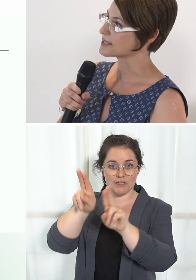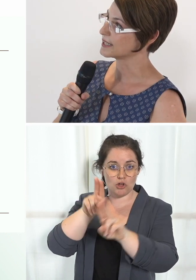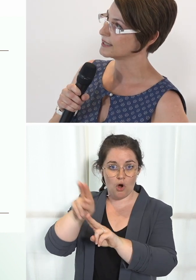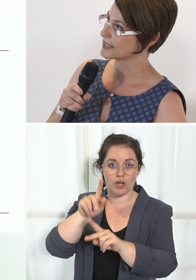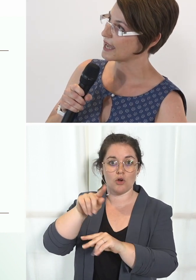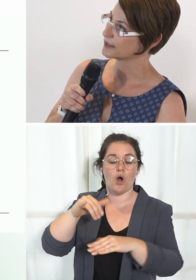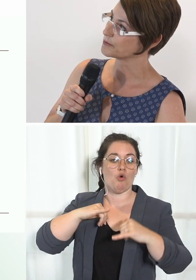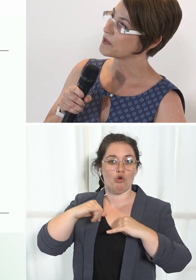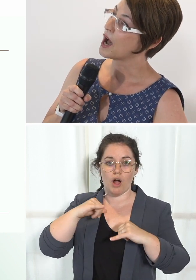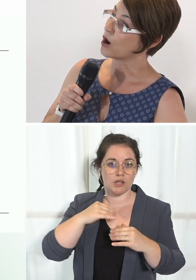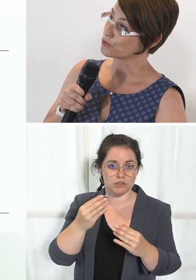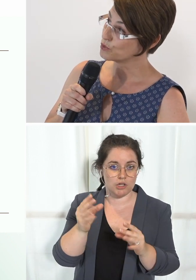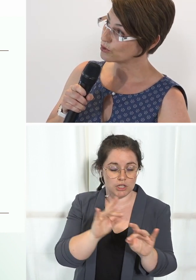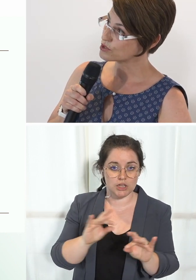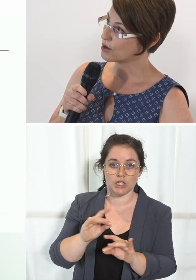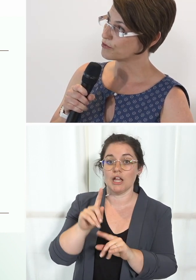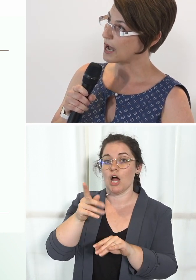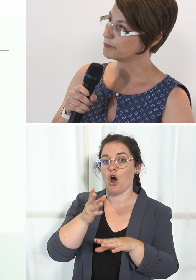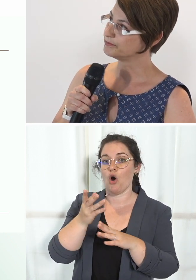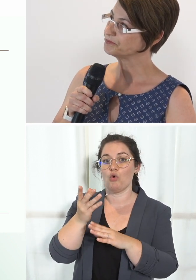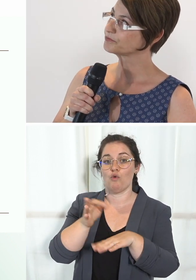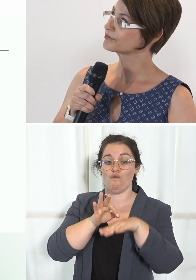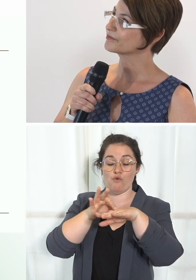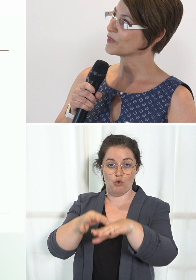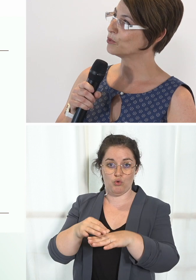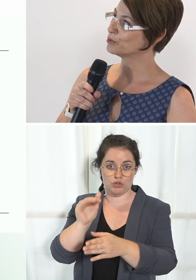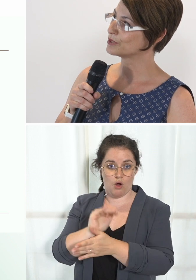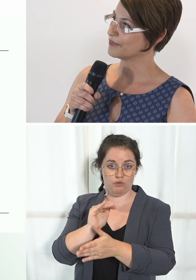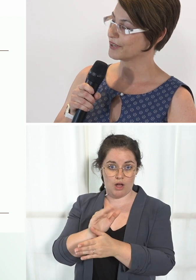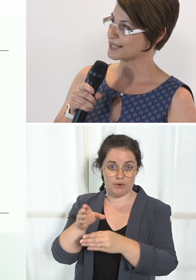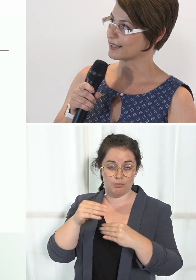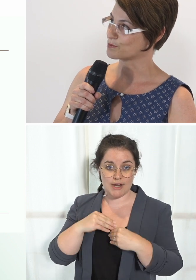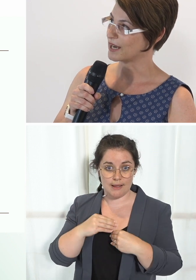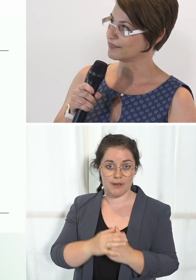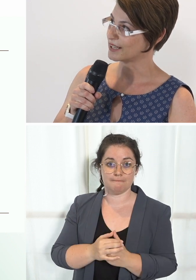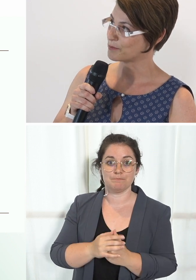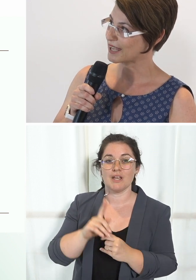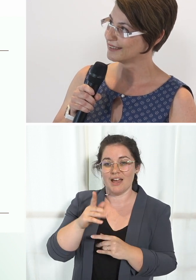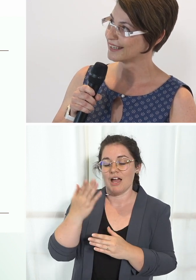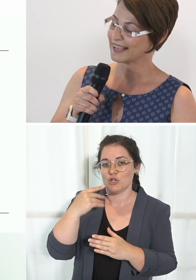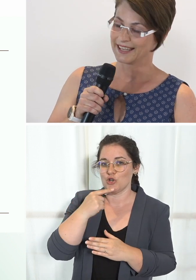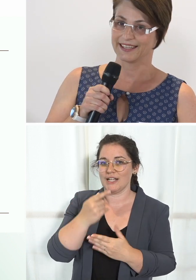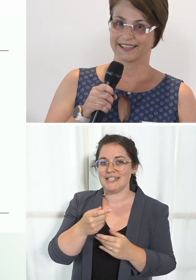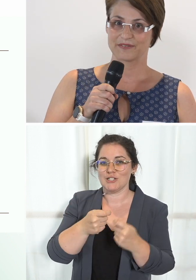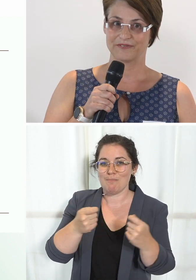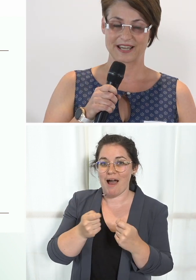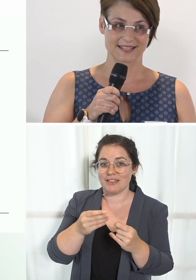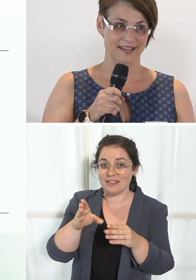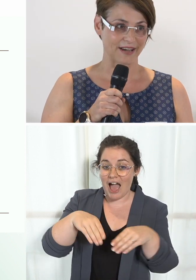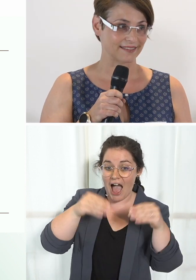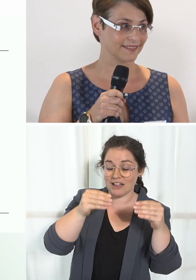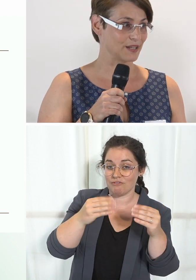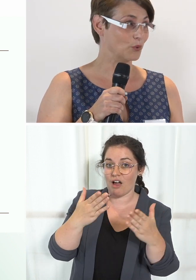auch Kassatätigkeiten, auch Führungsaufgaben. Und wie gesagt, spannend war der Beginn.